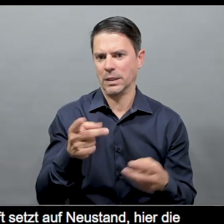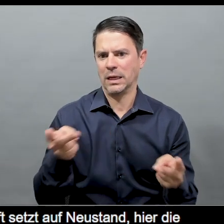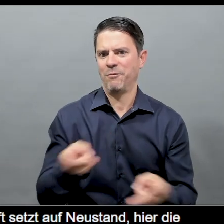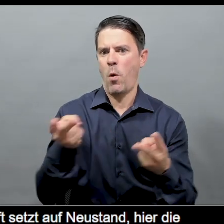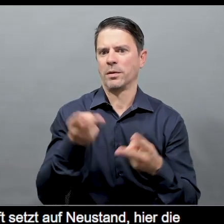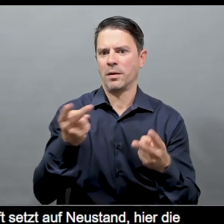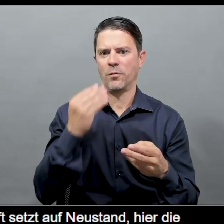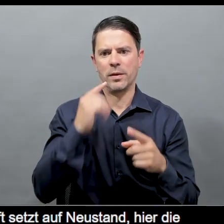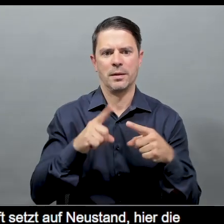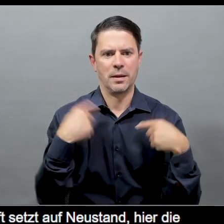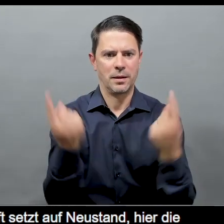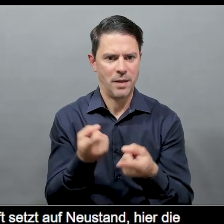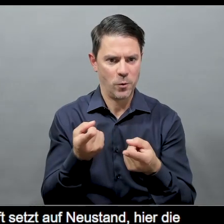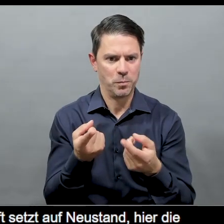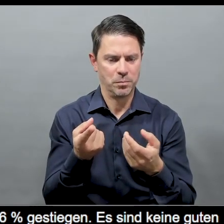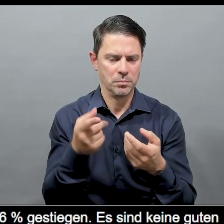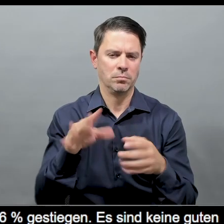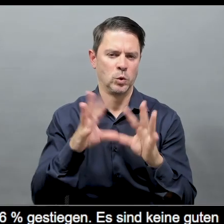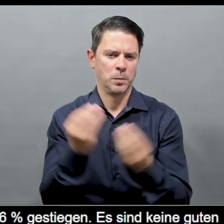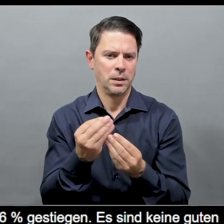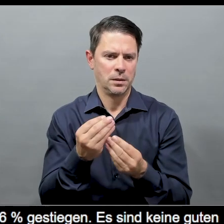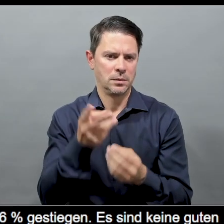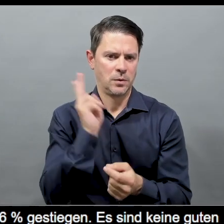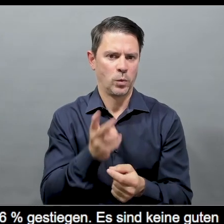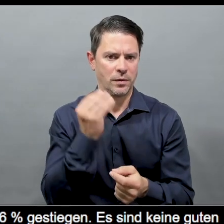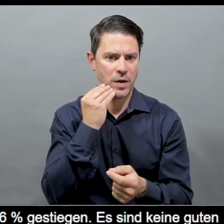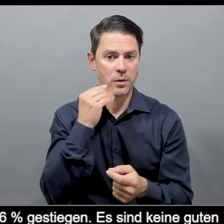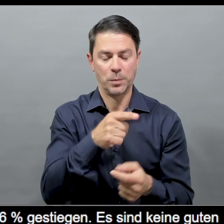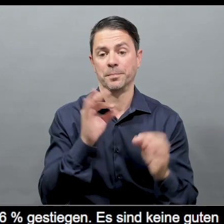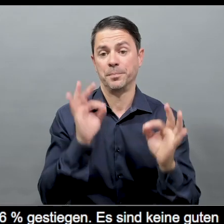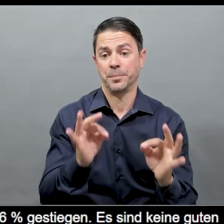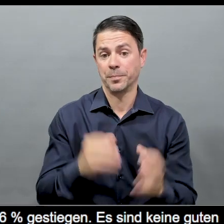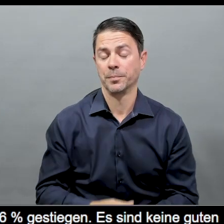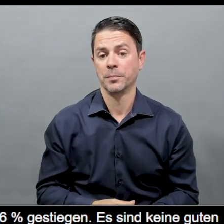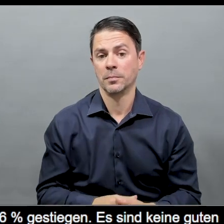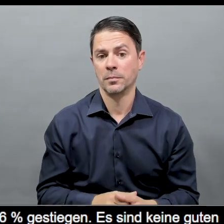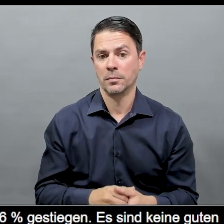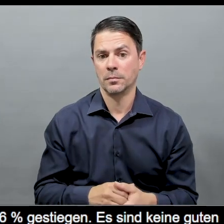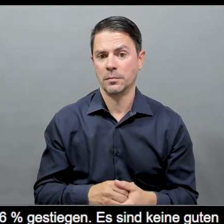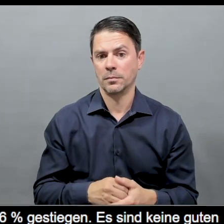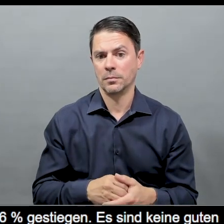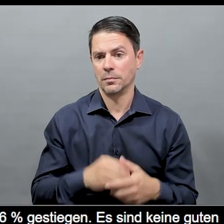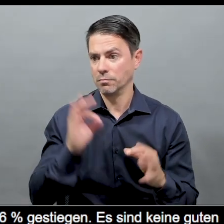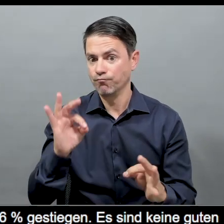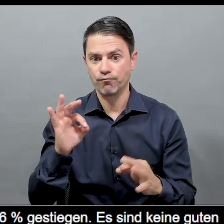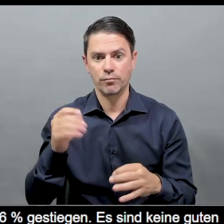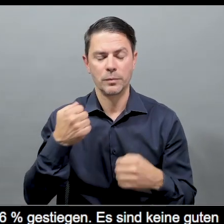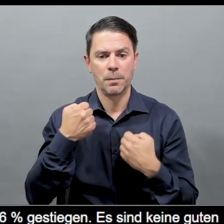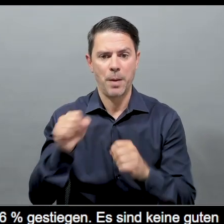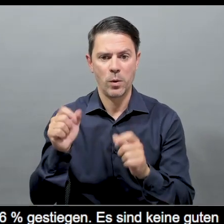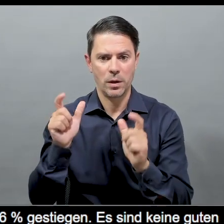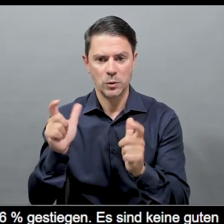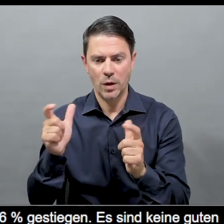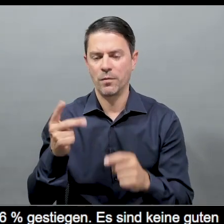oder wenn nicht, dann wird überhaupt nichts gemacht. Und das ist jetzt unsere Chance, vor allem als Bayernheim unsere große Aufgabe,